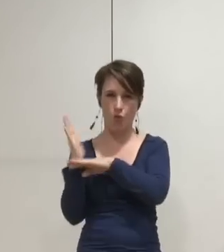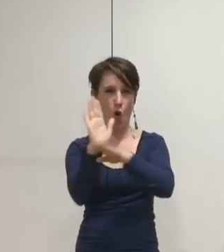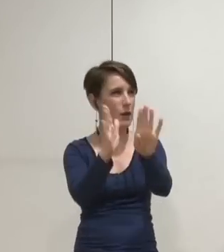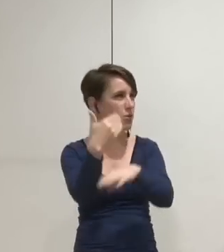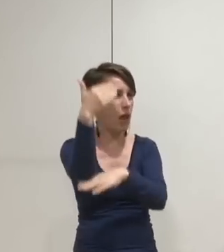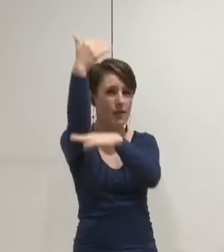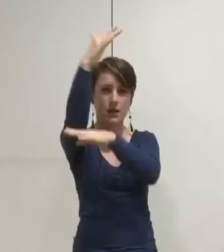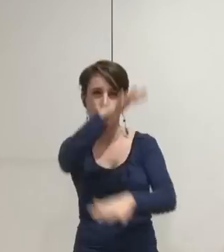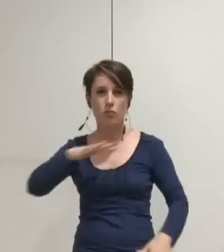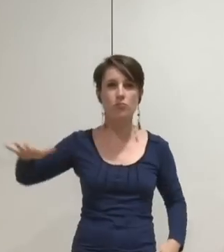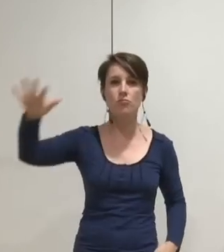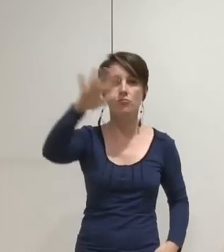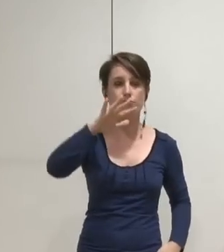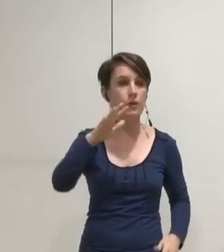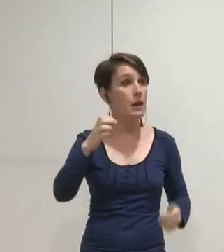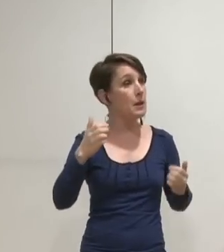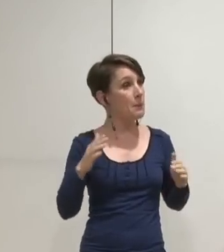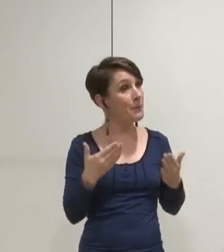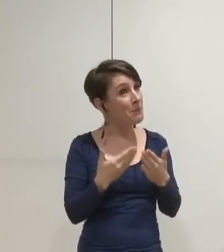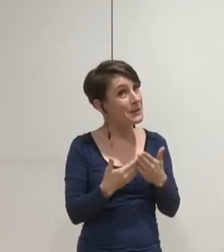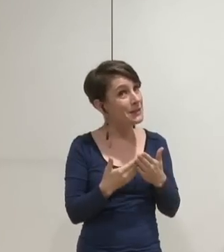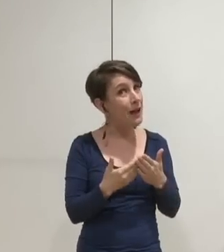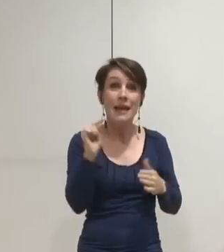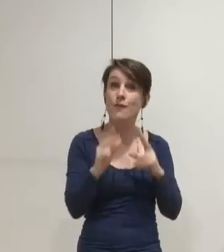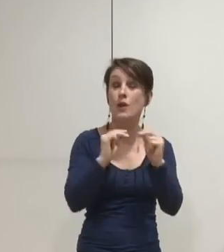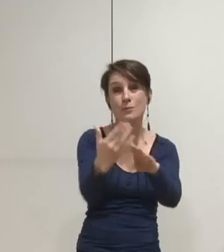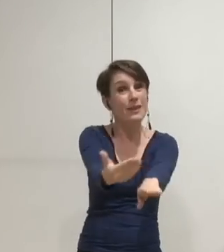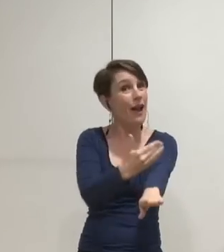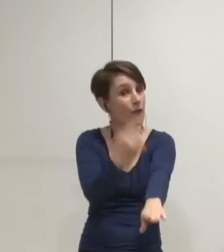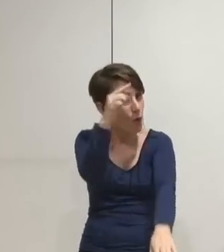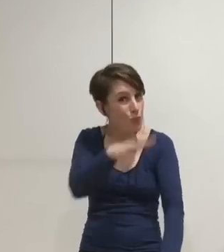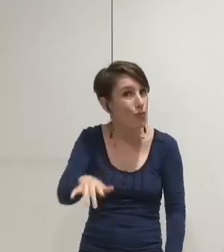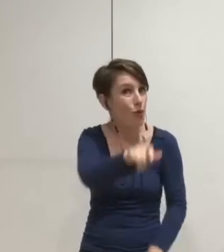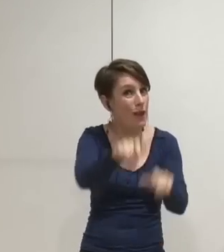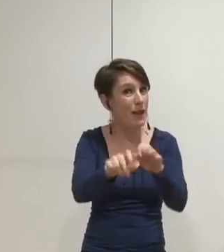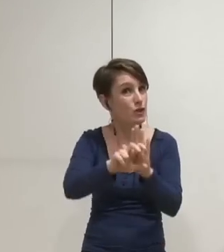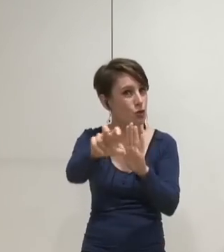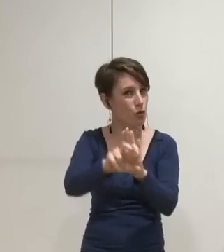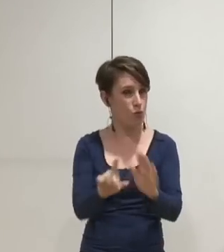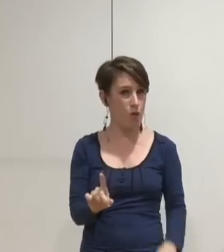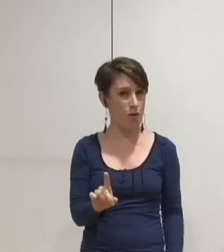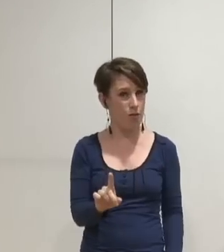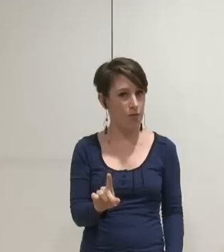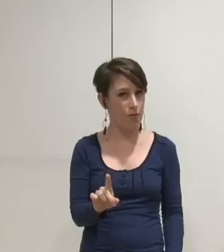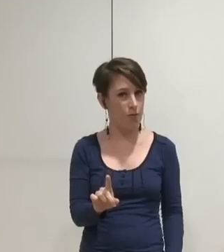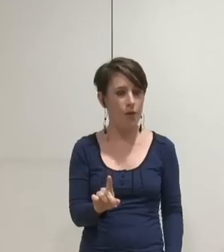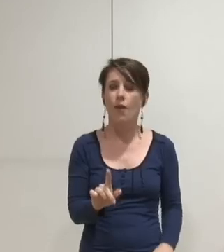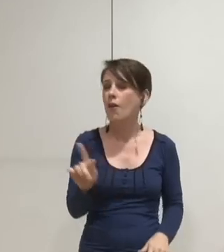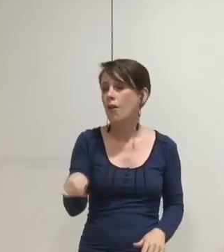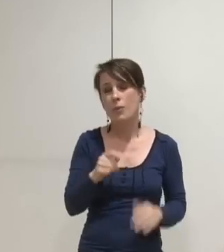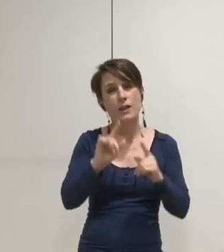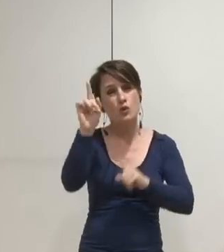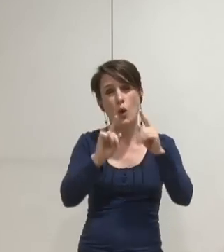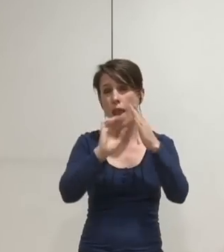entière et tout cela mes chers collègues il aurait fallu l'expliquer au grenoblois il existe certes plusieurs interprétations de la fête des